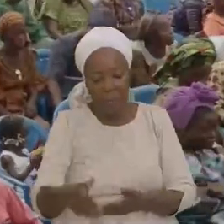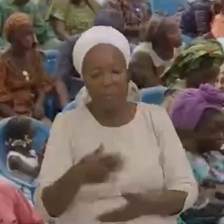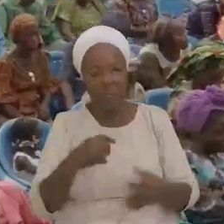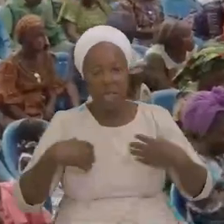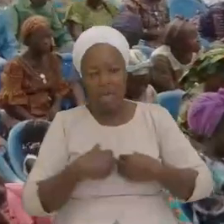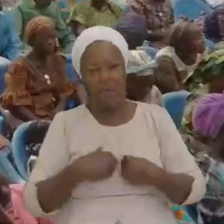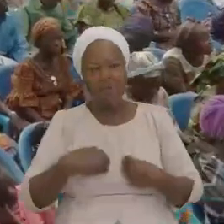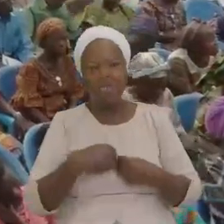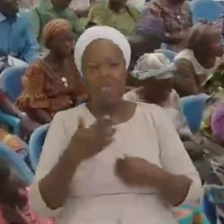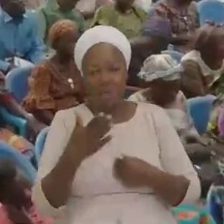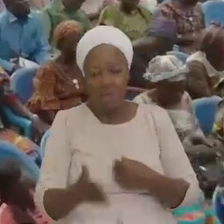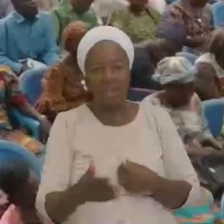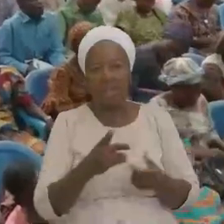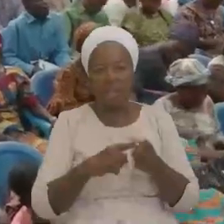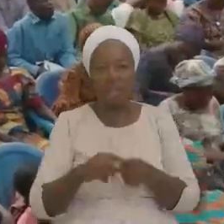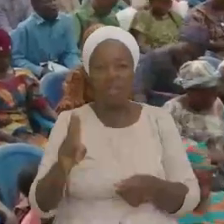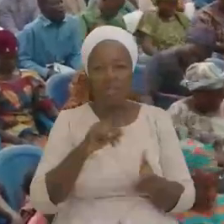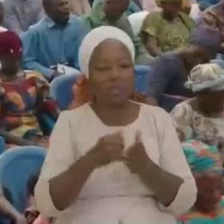Et